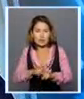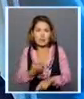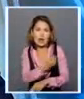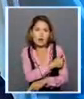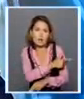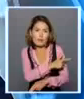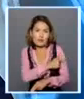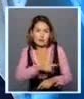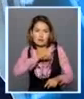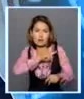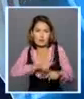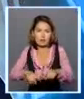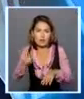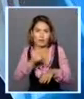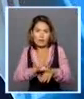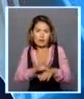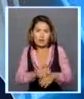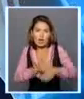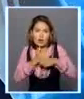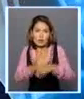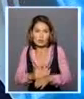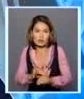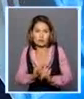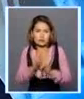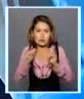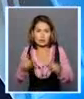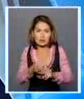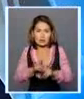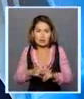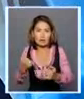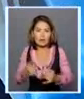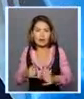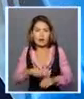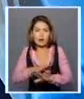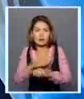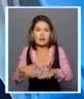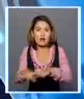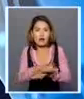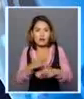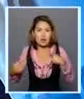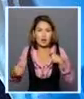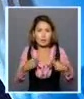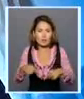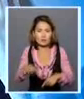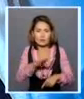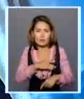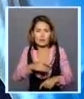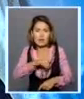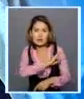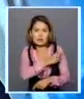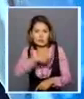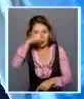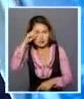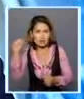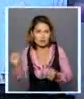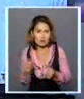көмегіне жүгінушілердің саны 4 есеге көбейген. Дәрігерлерге дамыл жоқ. Тұрғындар саяз деп су бұрқақтарды тасалап, біраз жұрт Есілдің жағасына